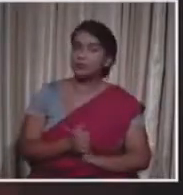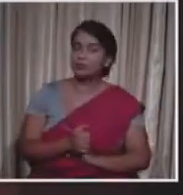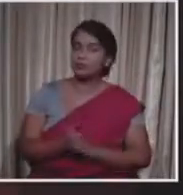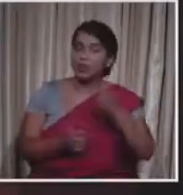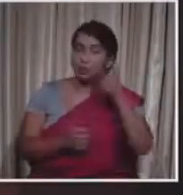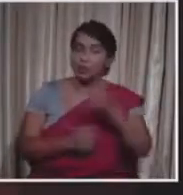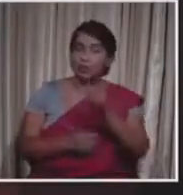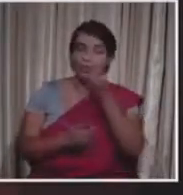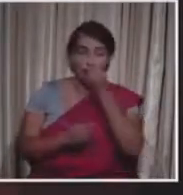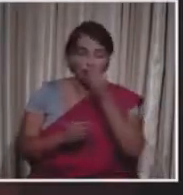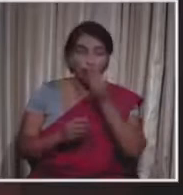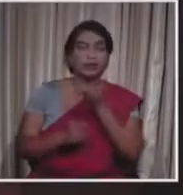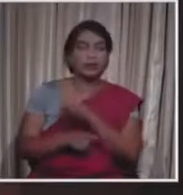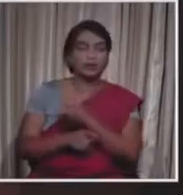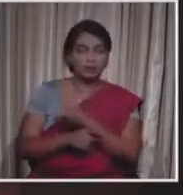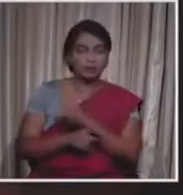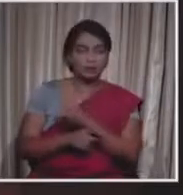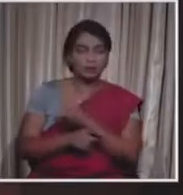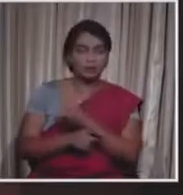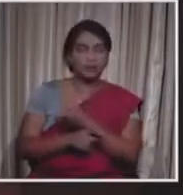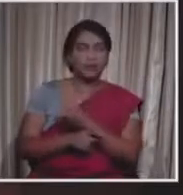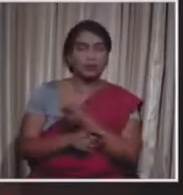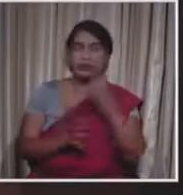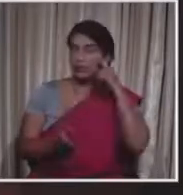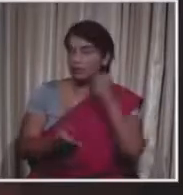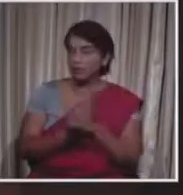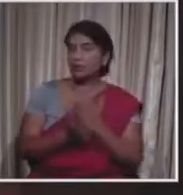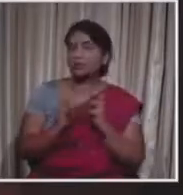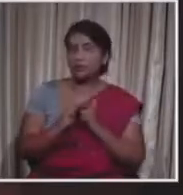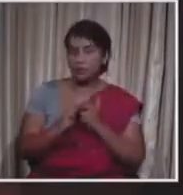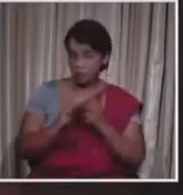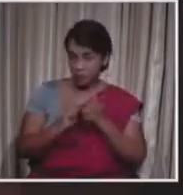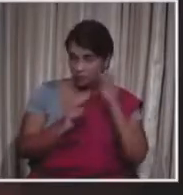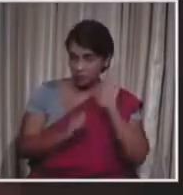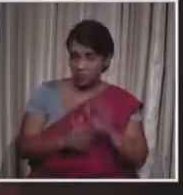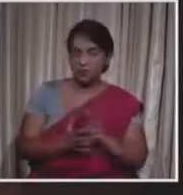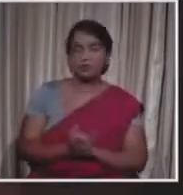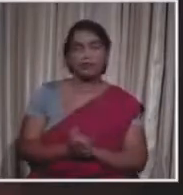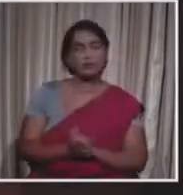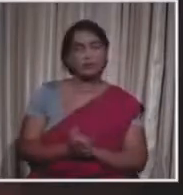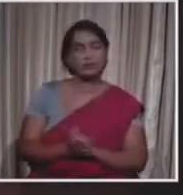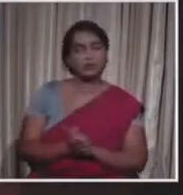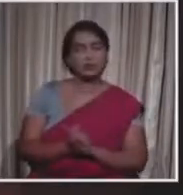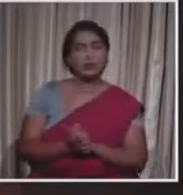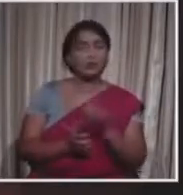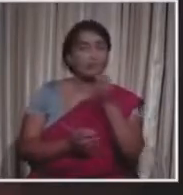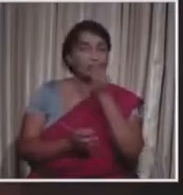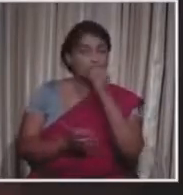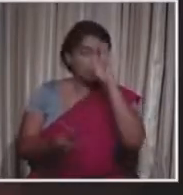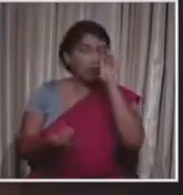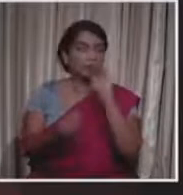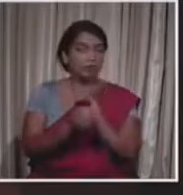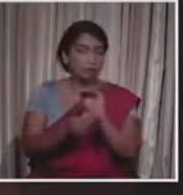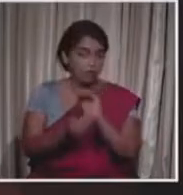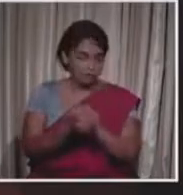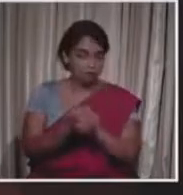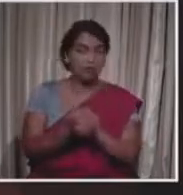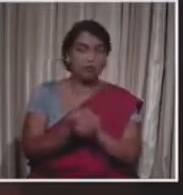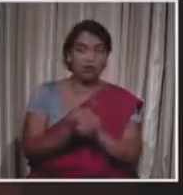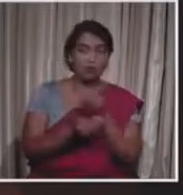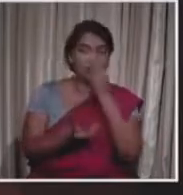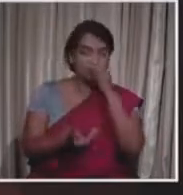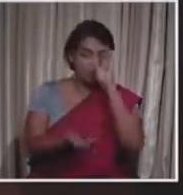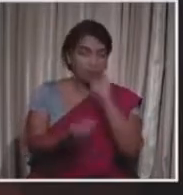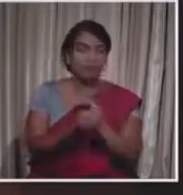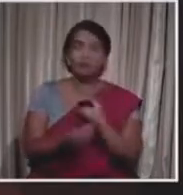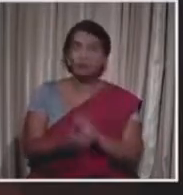අත්‍යවශ්‍ය ආහාර පානවල බරපතල ගැටලුවක් තිබෙනවා. ආහාර සුරක්ෂිතභාවය ෆුඩ් සිකියුරිටි.